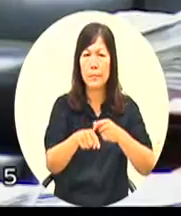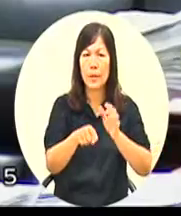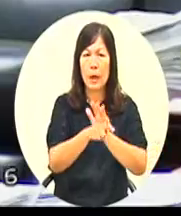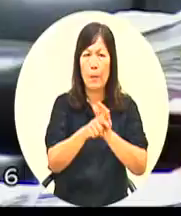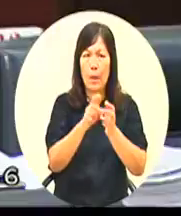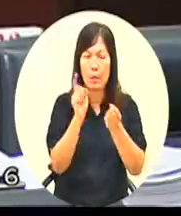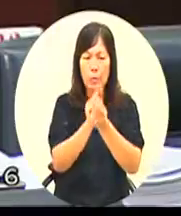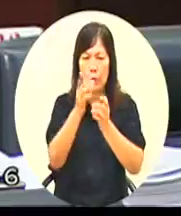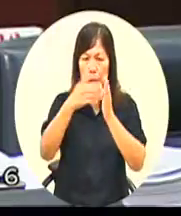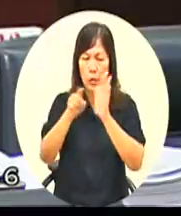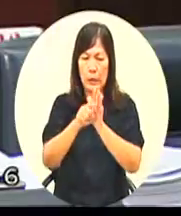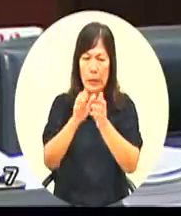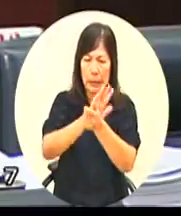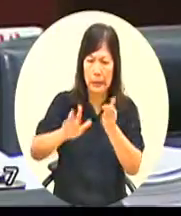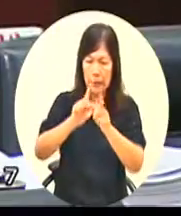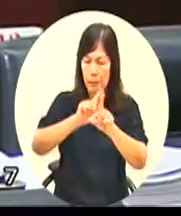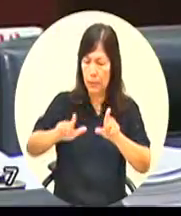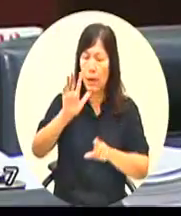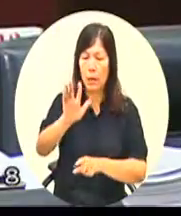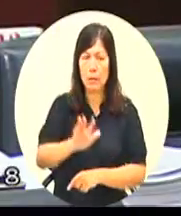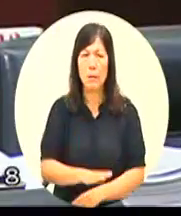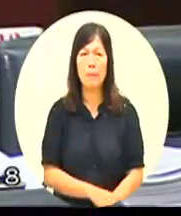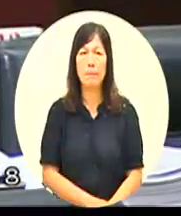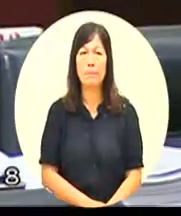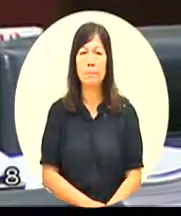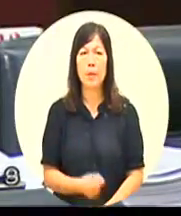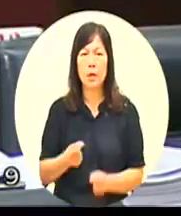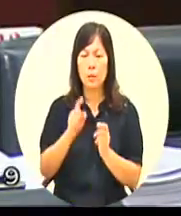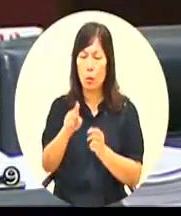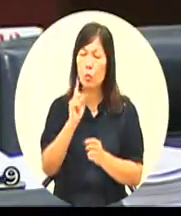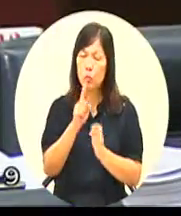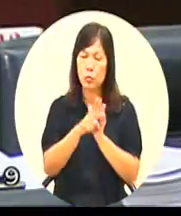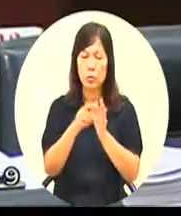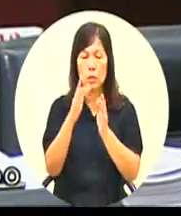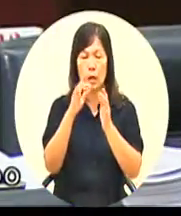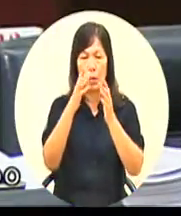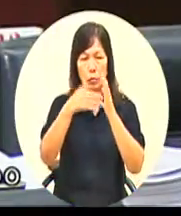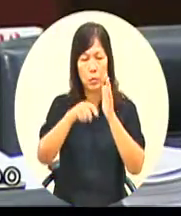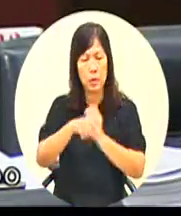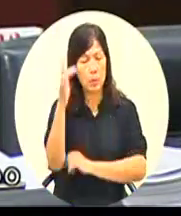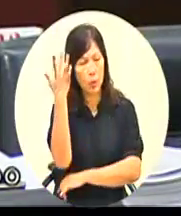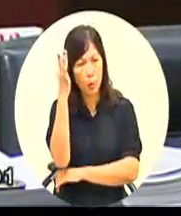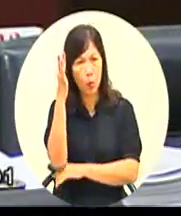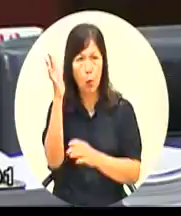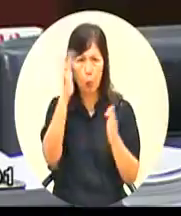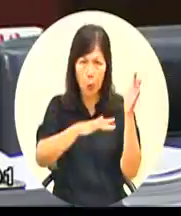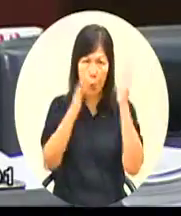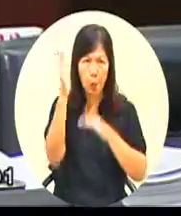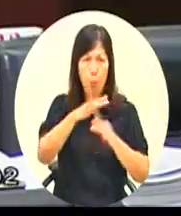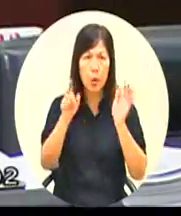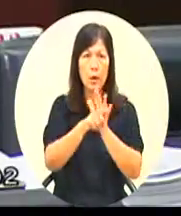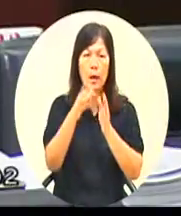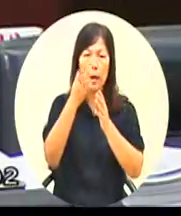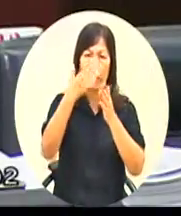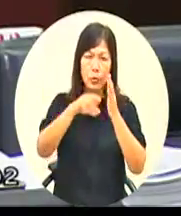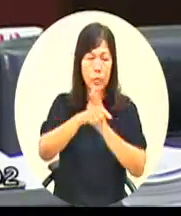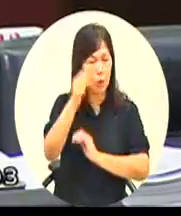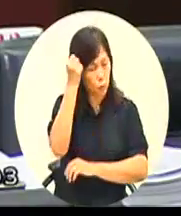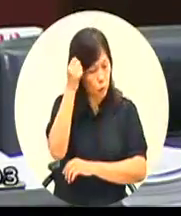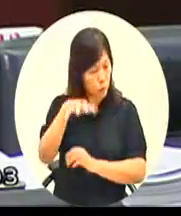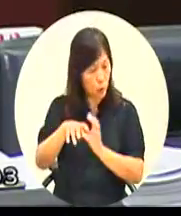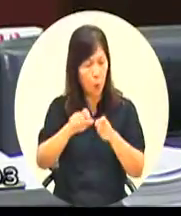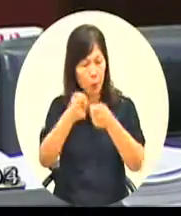情对学校冲击相当的大，就是那天我讲的，光是校园的树倒塌的，包括学校的校舍的被破坏